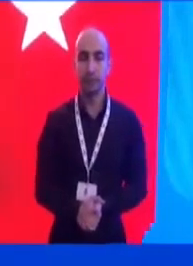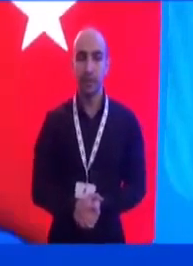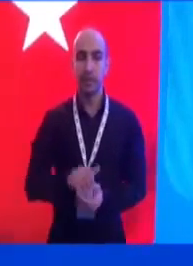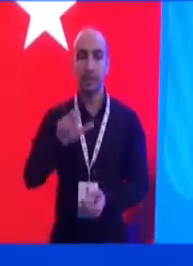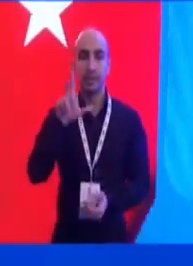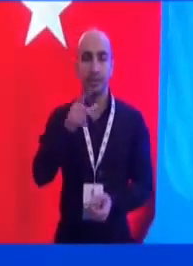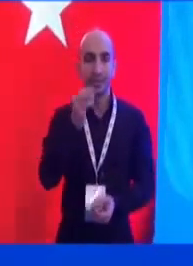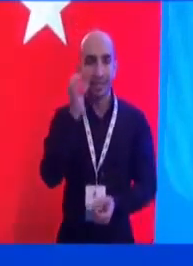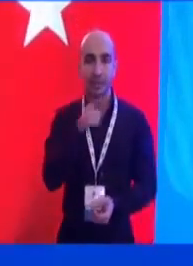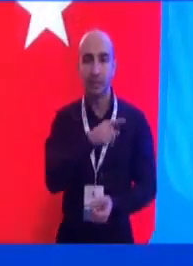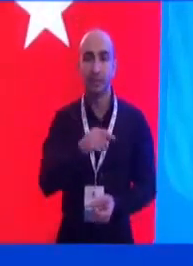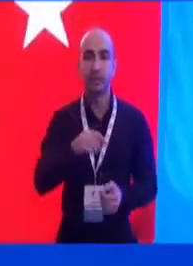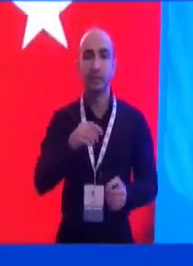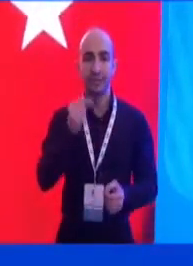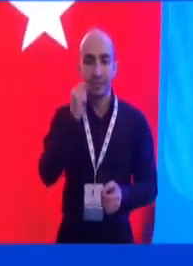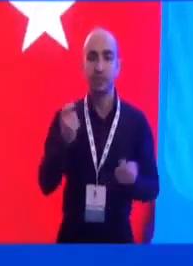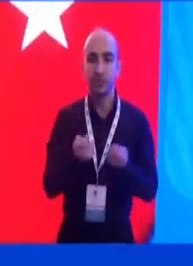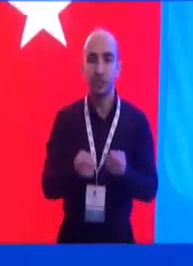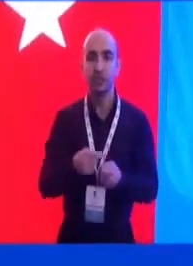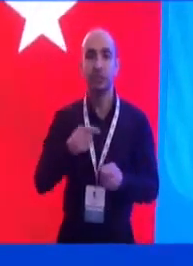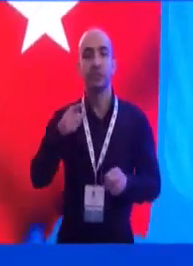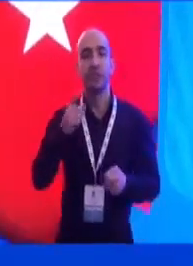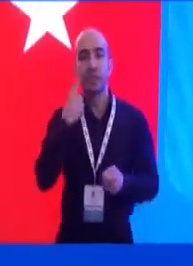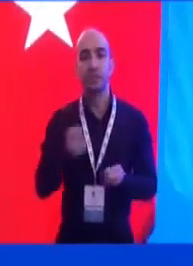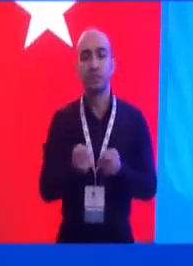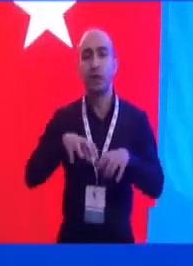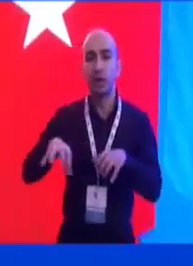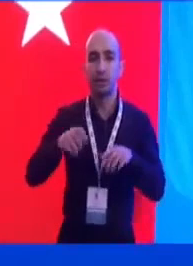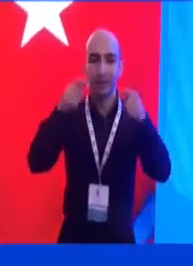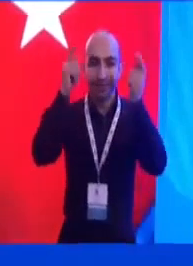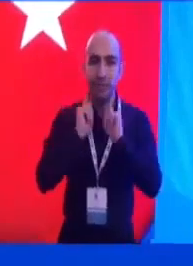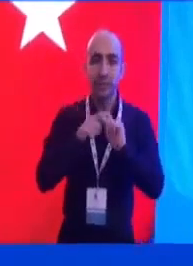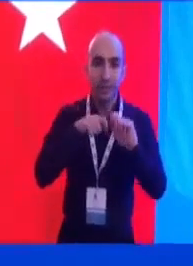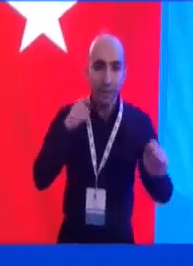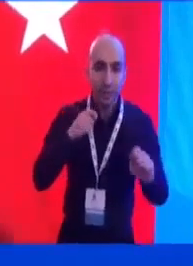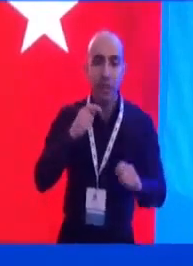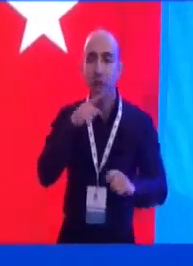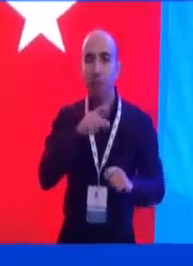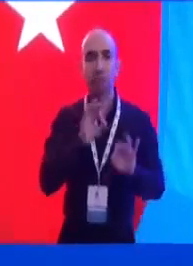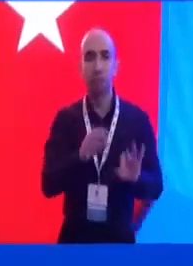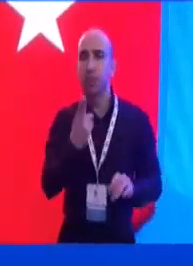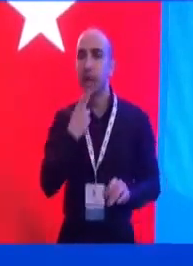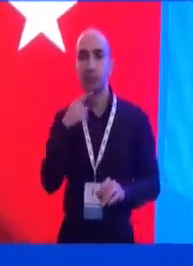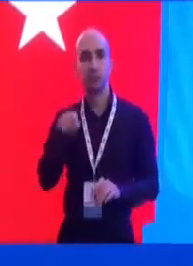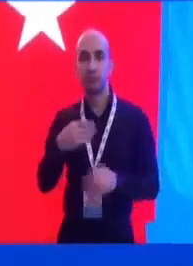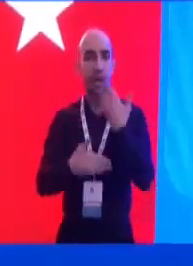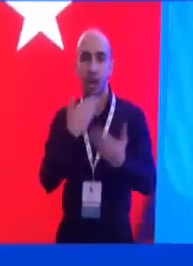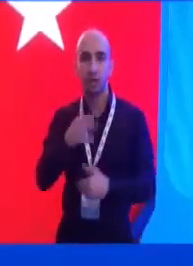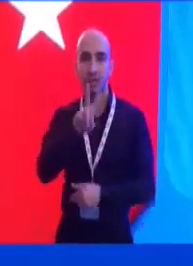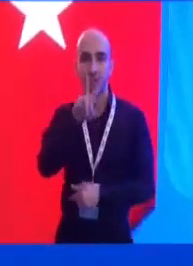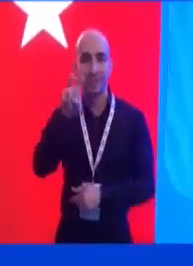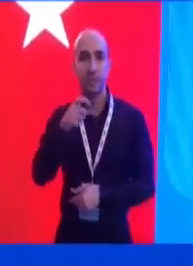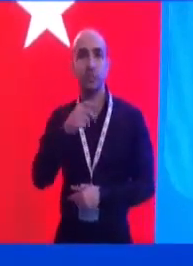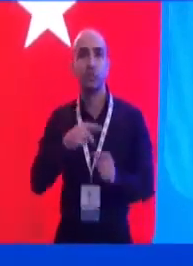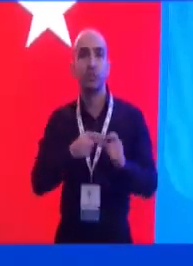tartışıldı. Dindarlık kadının başörtüsüyle anıldı. 28 Şubat döneminde başörtüsü bahane